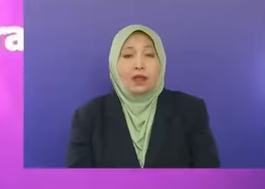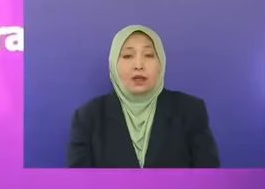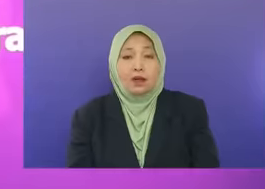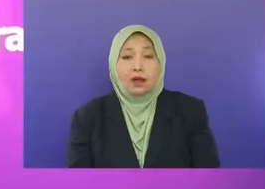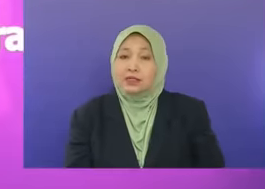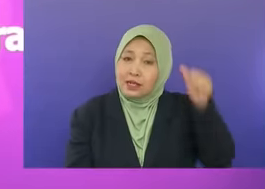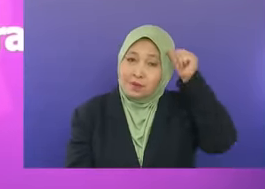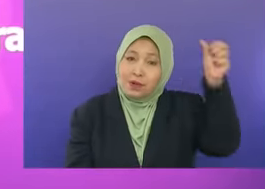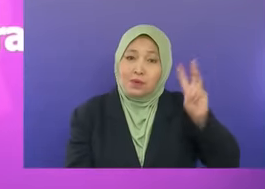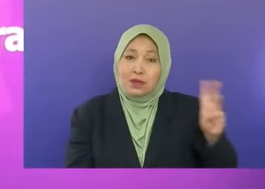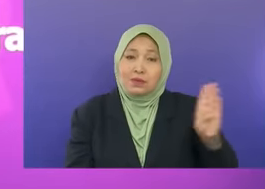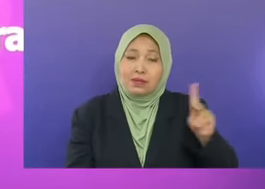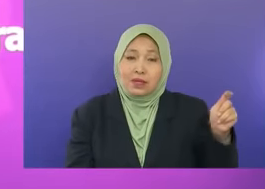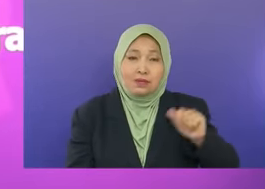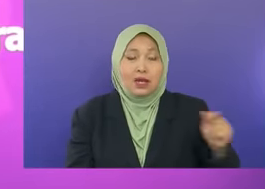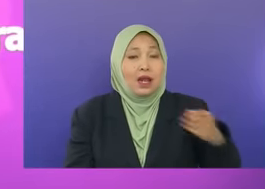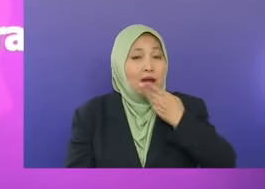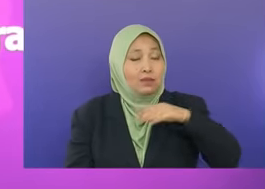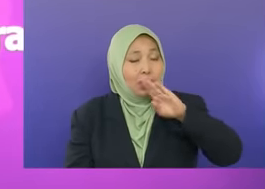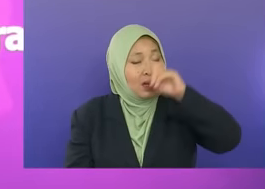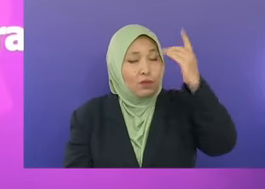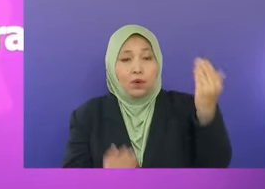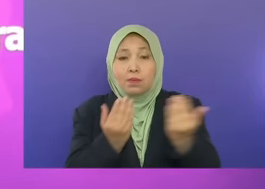Assalamualaikum warahmatullahi wabarakatuh